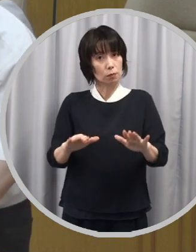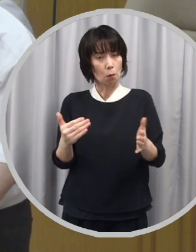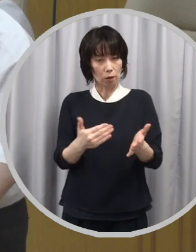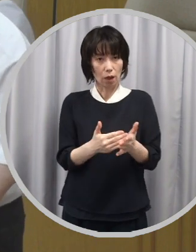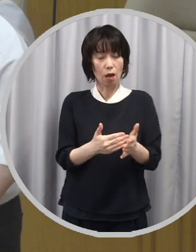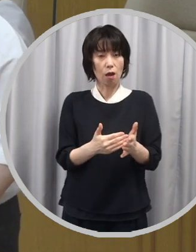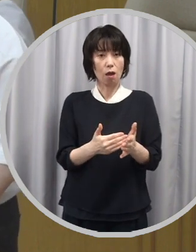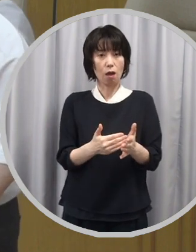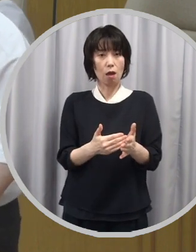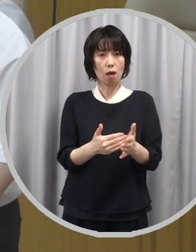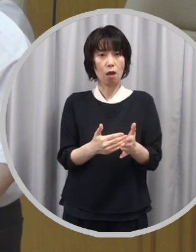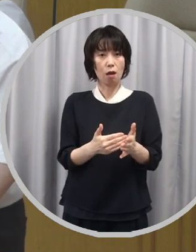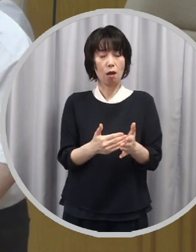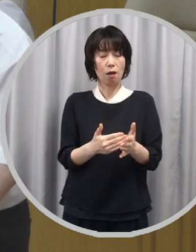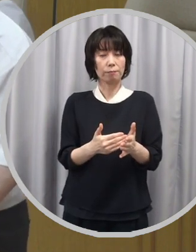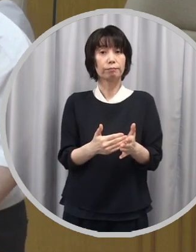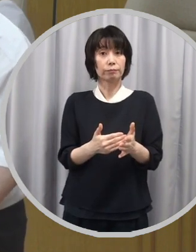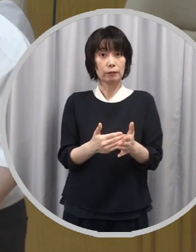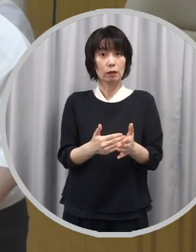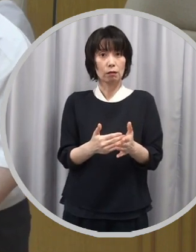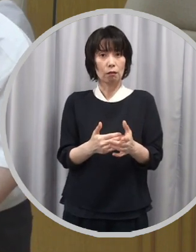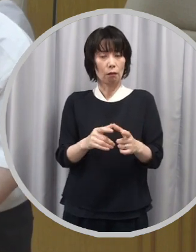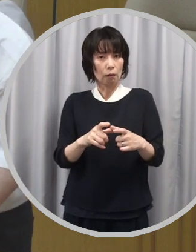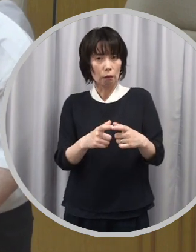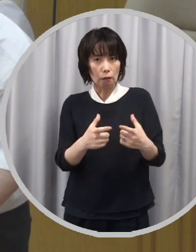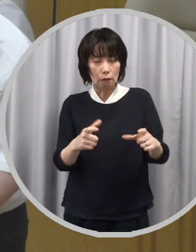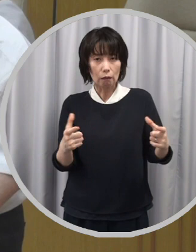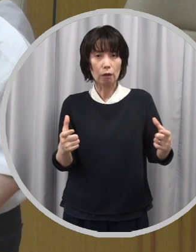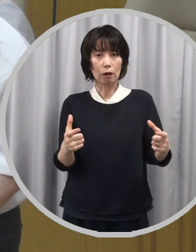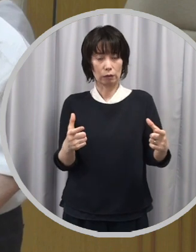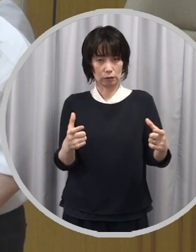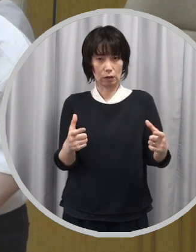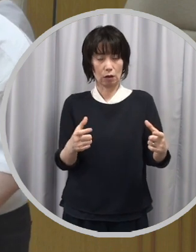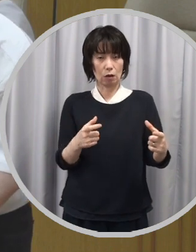は増加傾向にあった